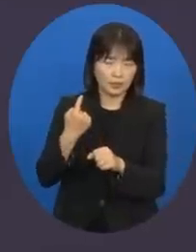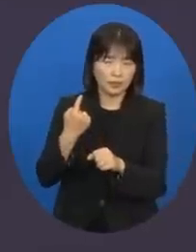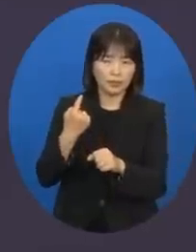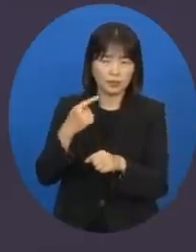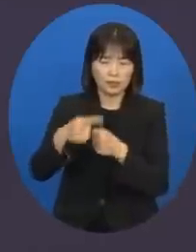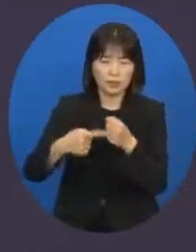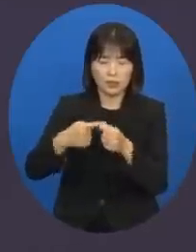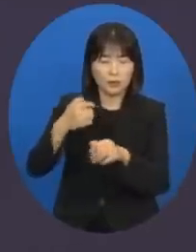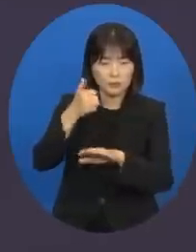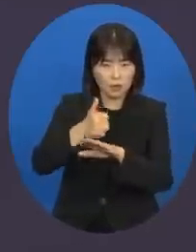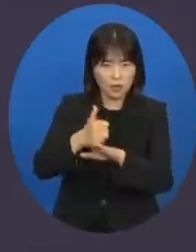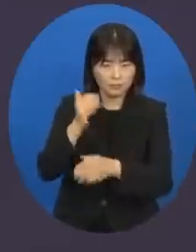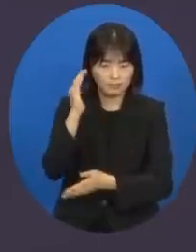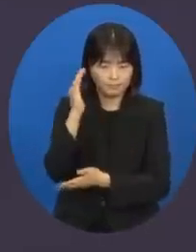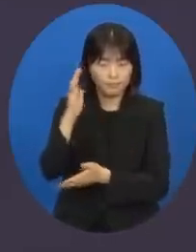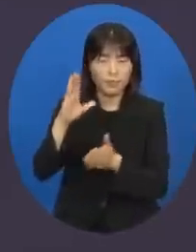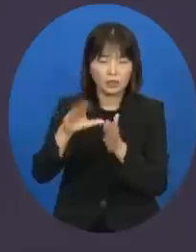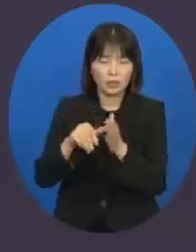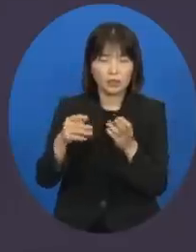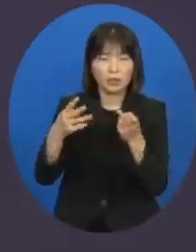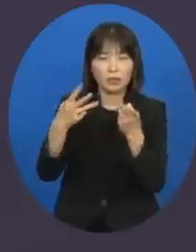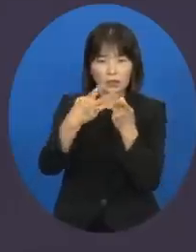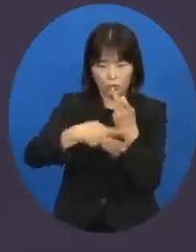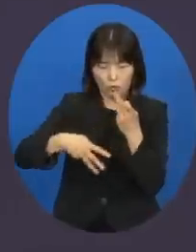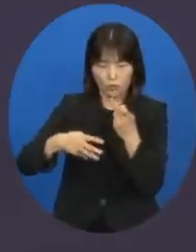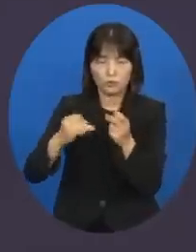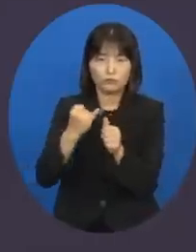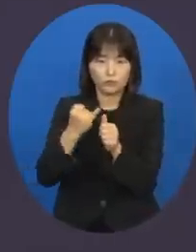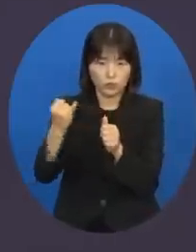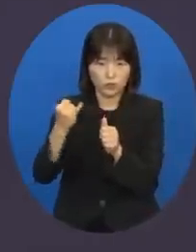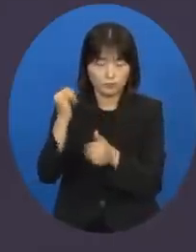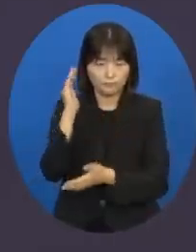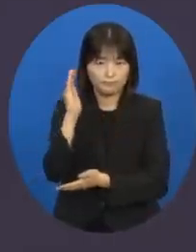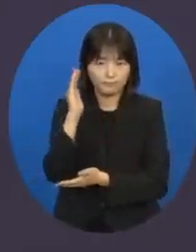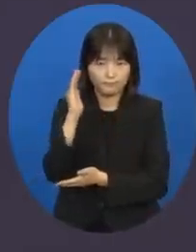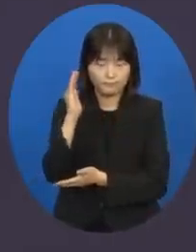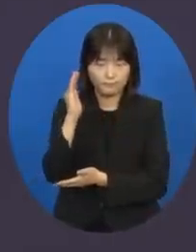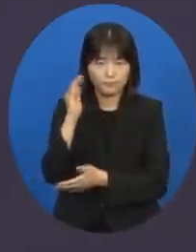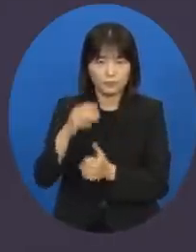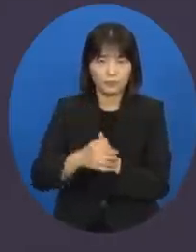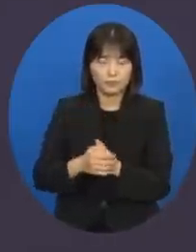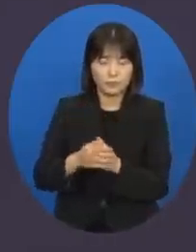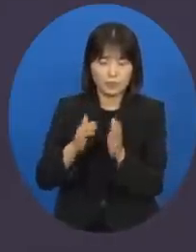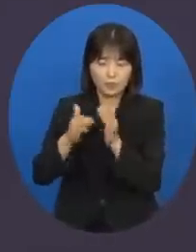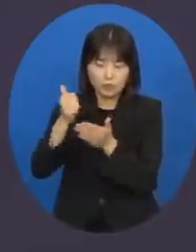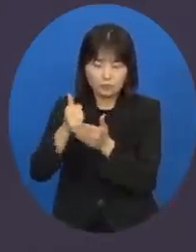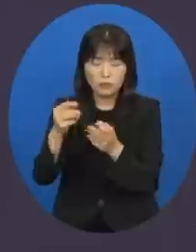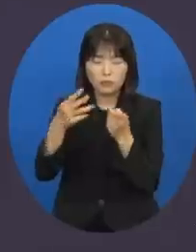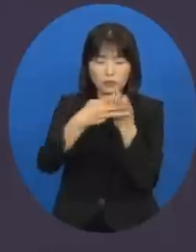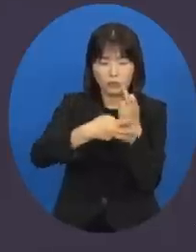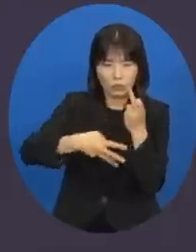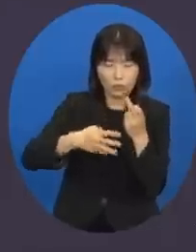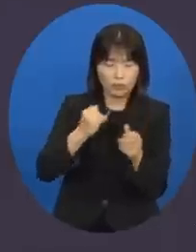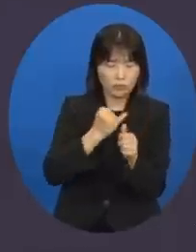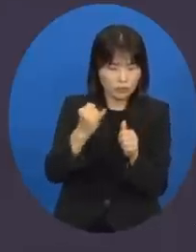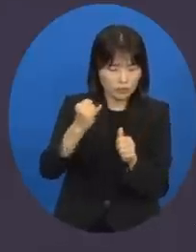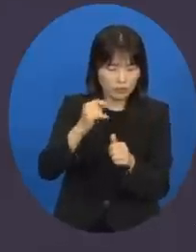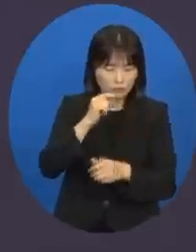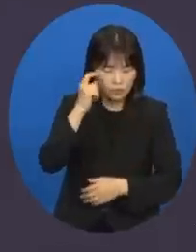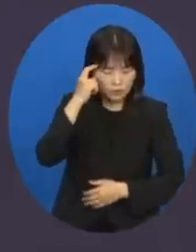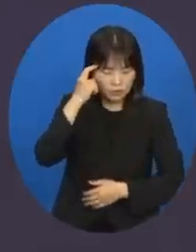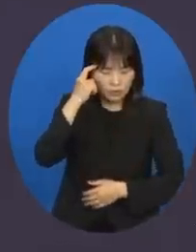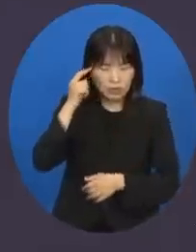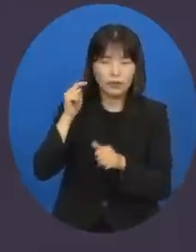때 로세철을 얘기했습니다. 예수님이 로세철을 기억해라. 로세철을 묵상하라는